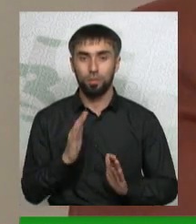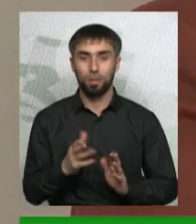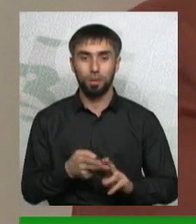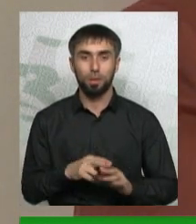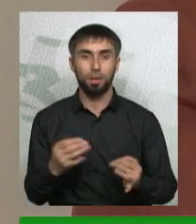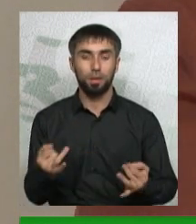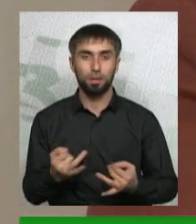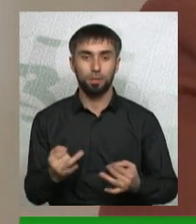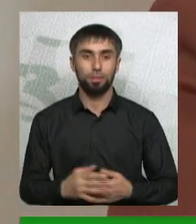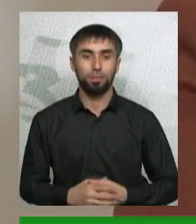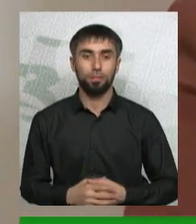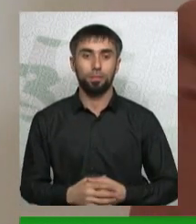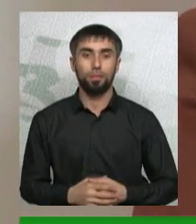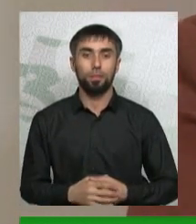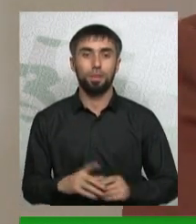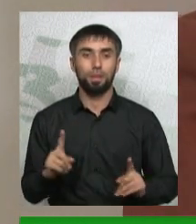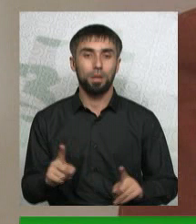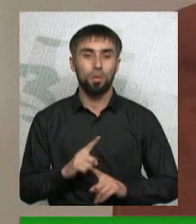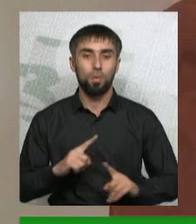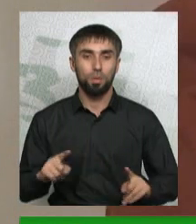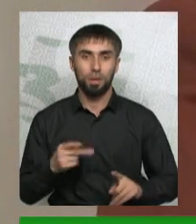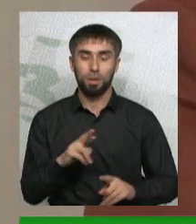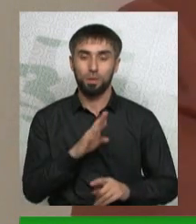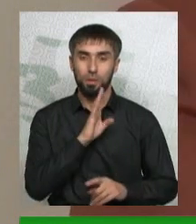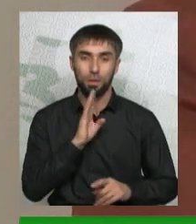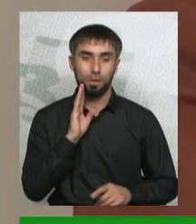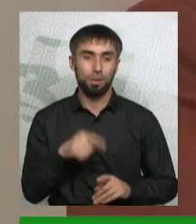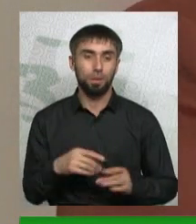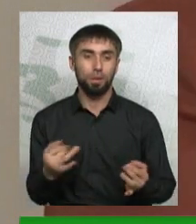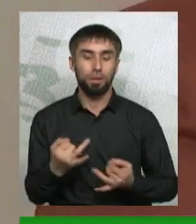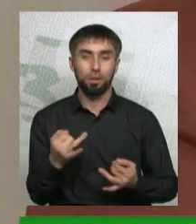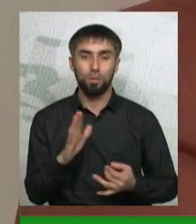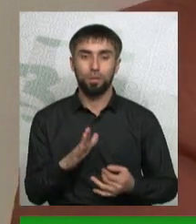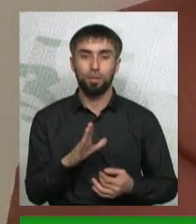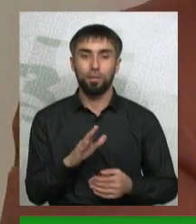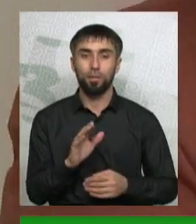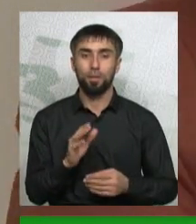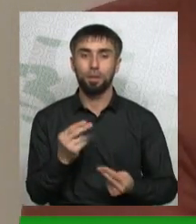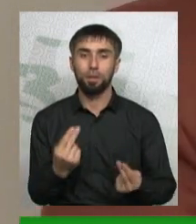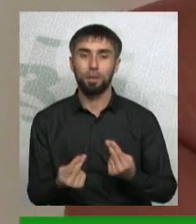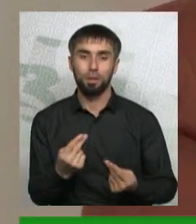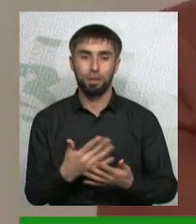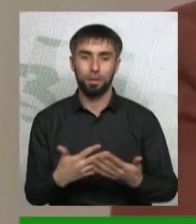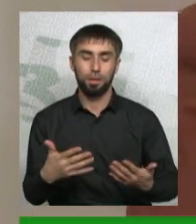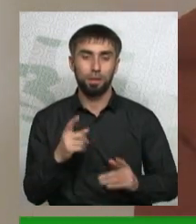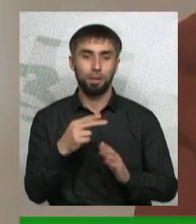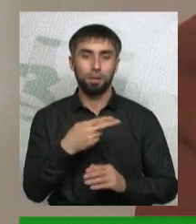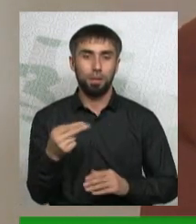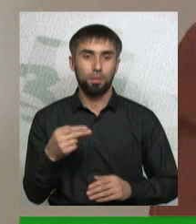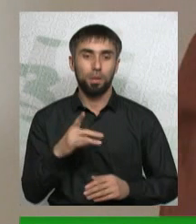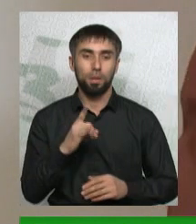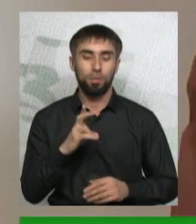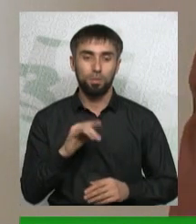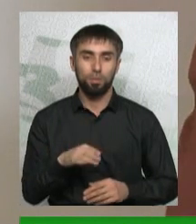будет интересная экскурсия для женщин, это будет интересная викторина для женщин именно на тему нашего быта,